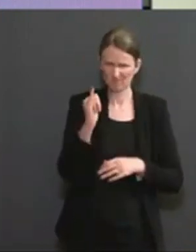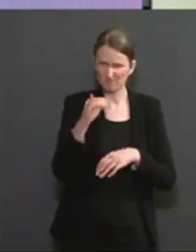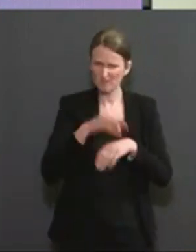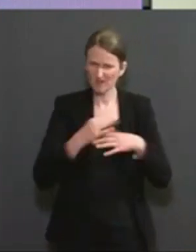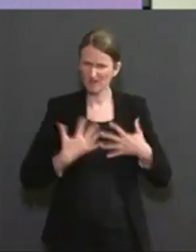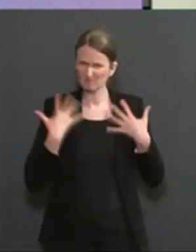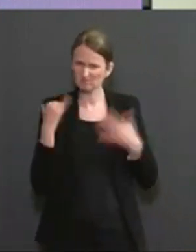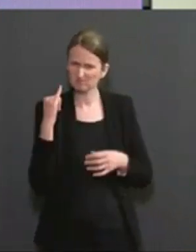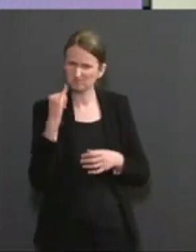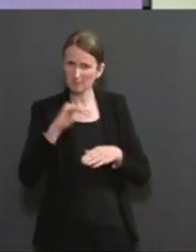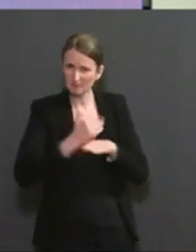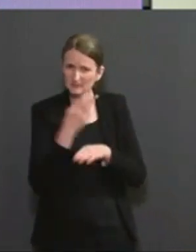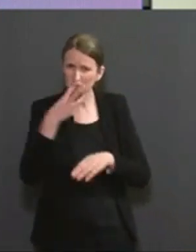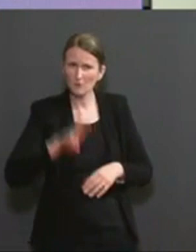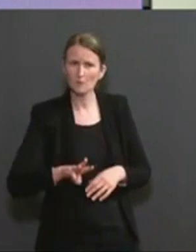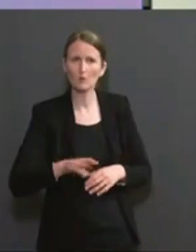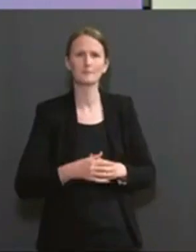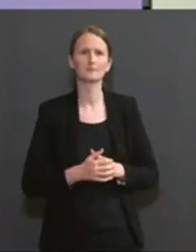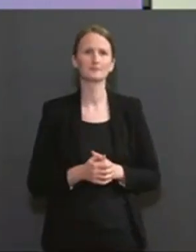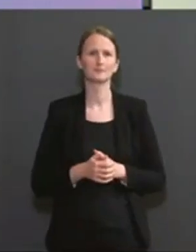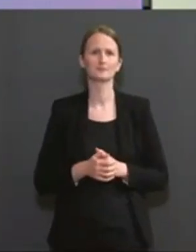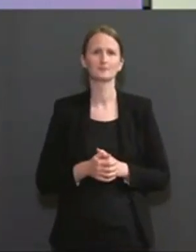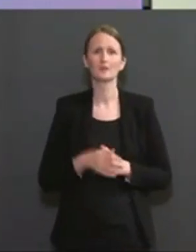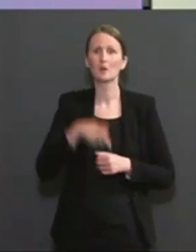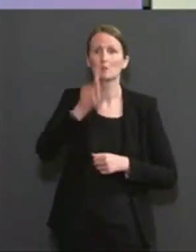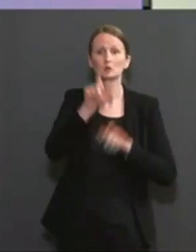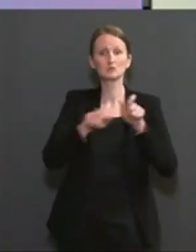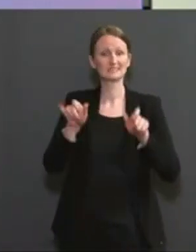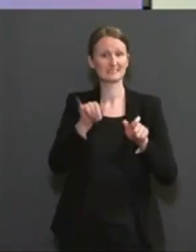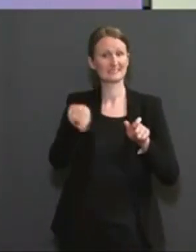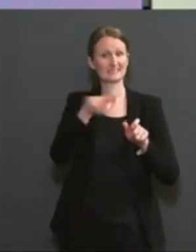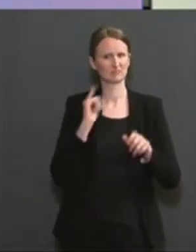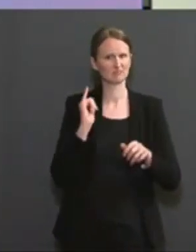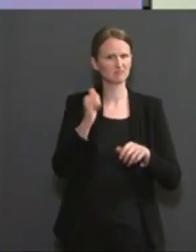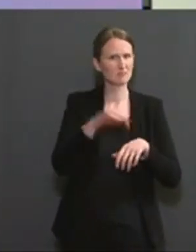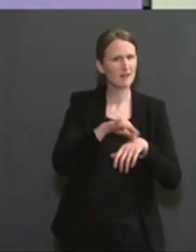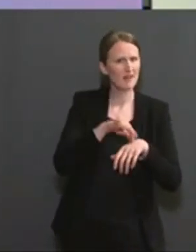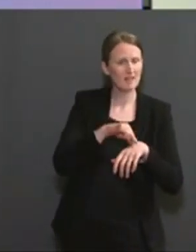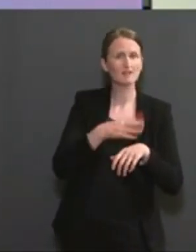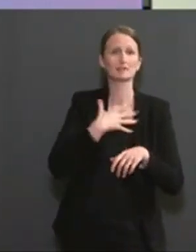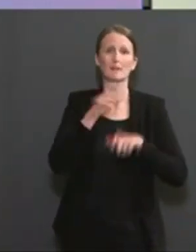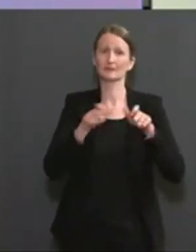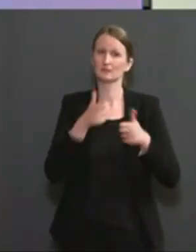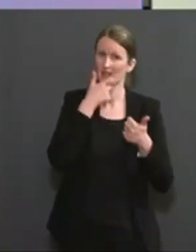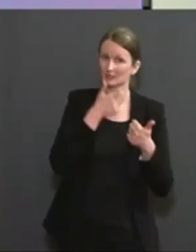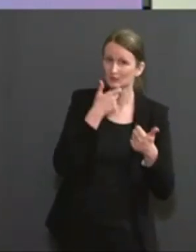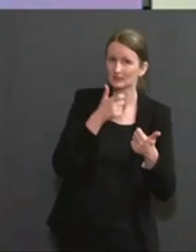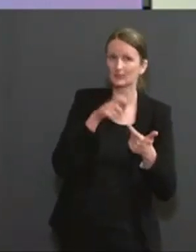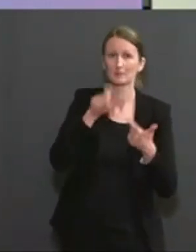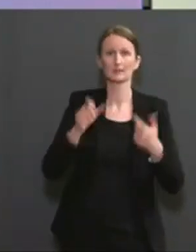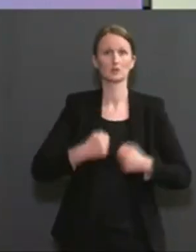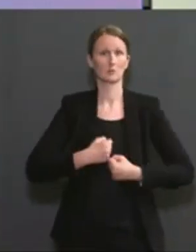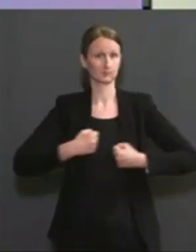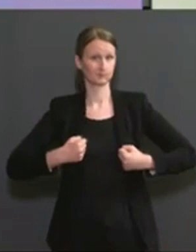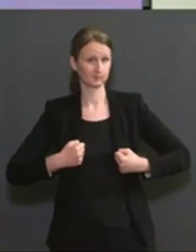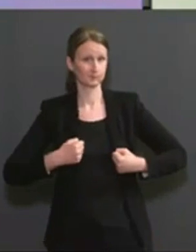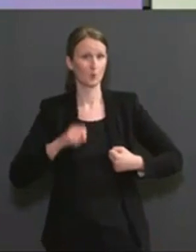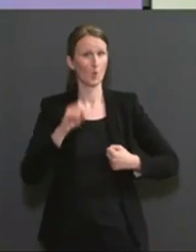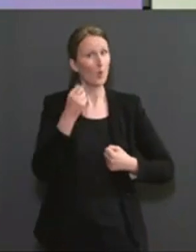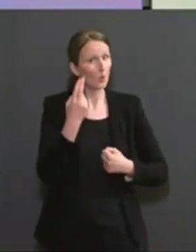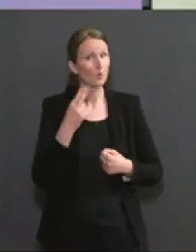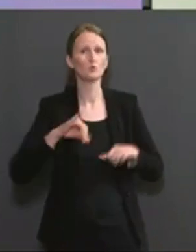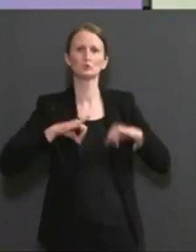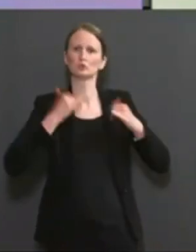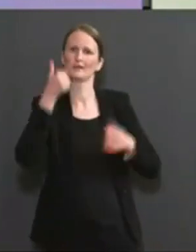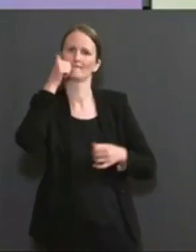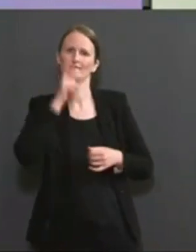a à la fois des personnes en surpoids, et on a aussi des femmes jeunes. Ce sont les 3 groupes dans lesquels la fréquence est plus importante que dans le